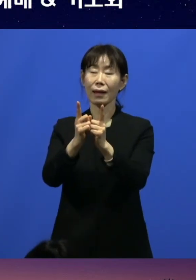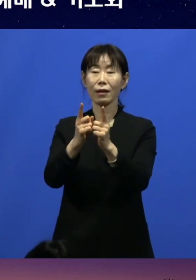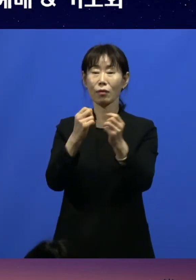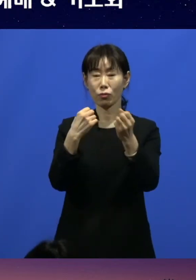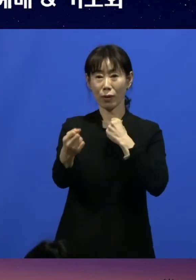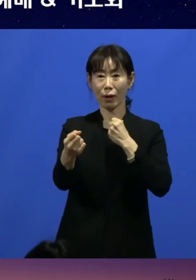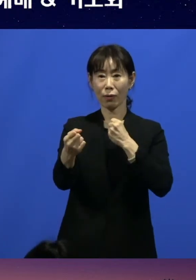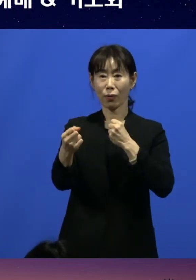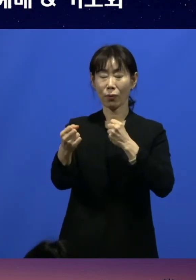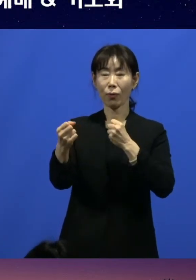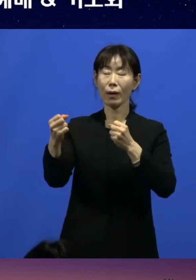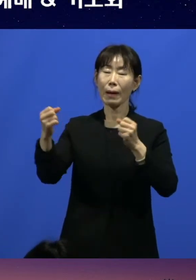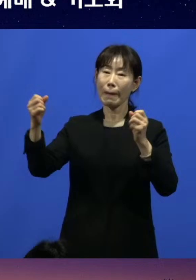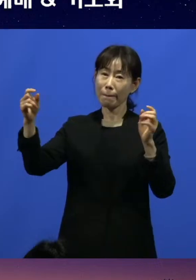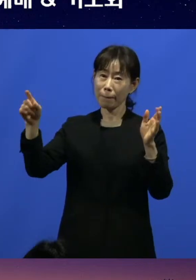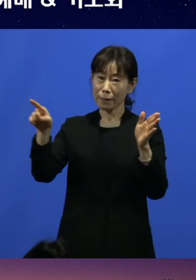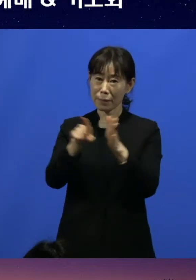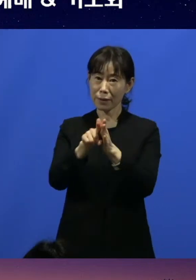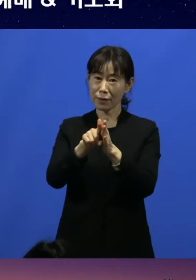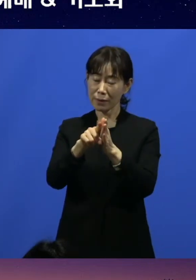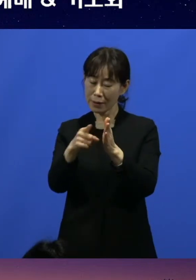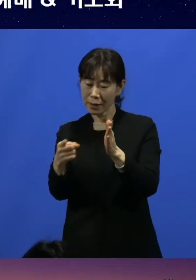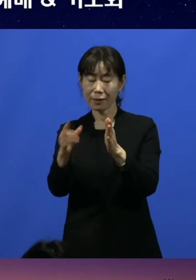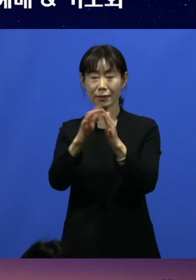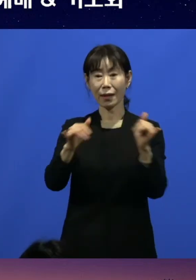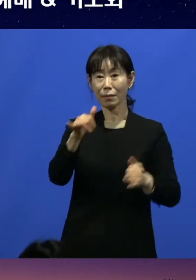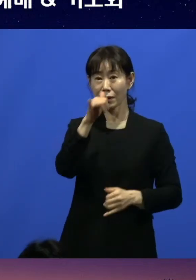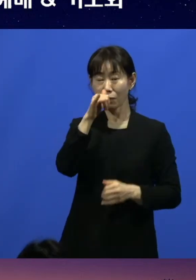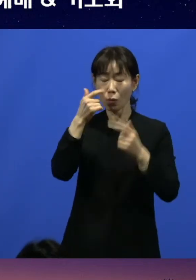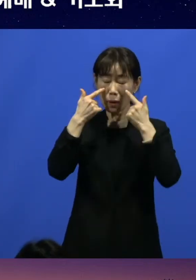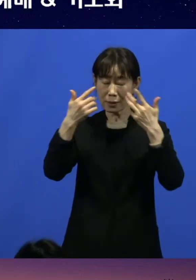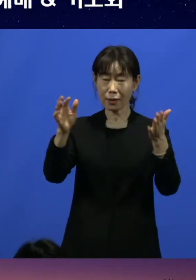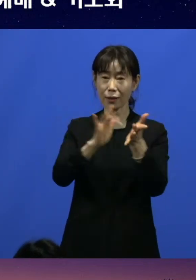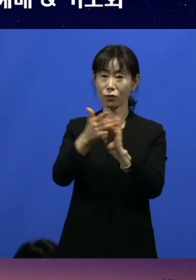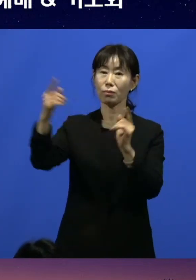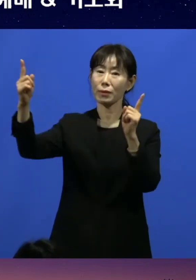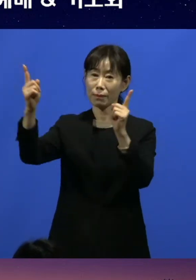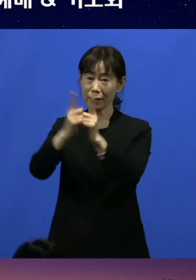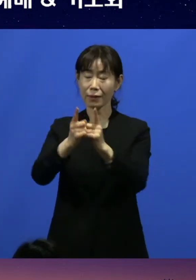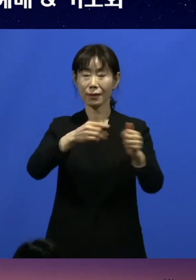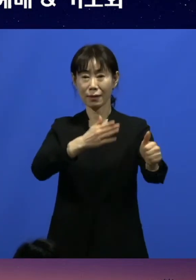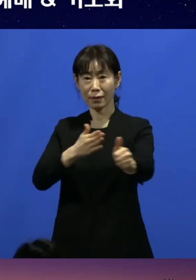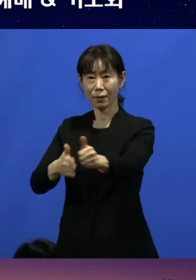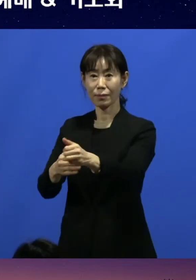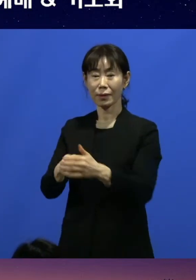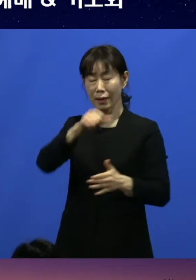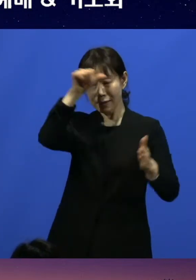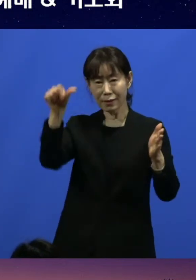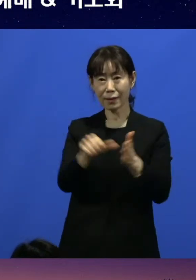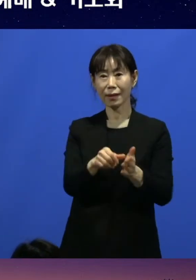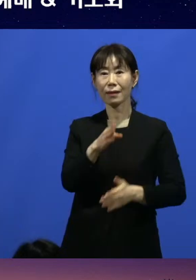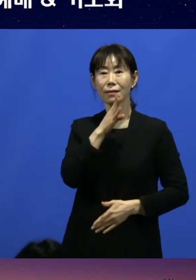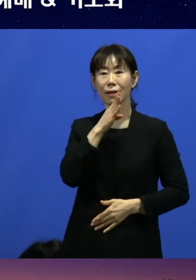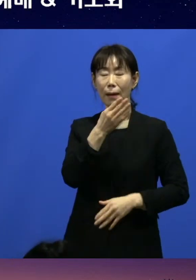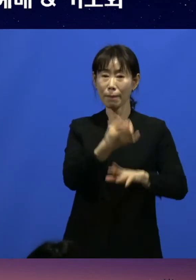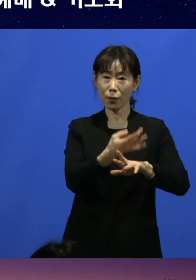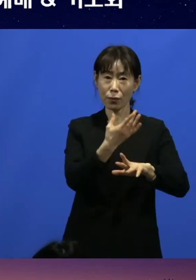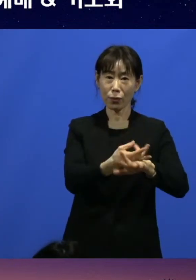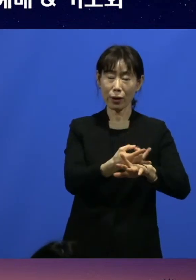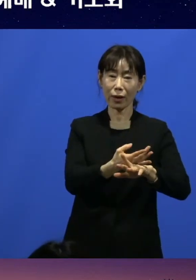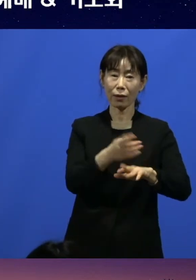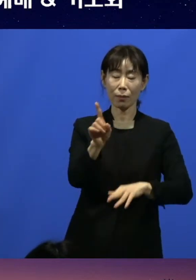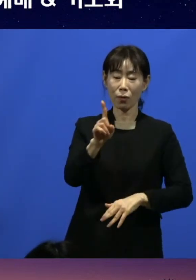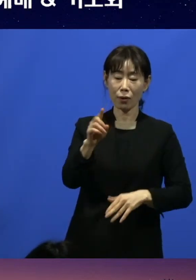예수 그리스도를 좀 더 선명하게 만나는 이 밤 되게 하여 주시옵소서. 우리의 인생의 참된 보화는 예수